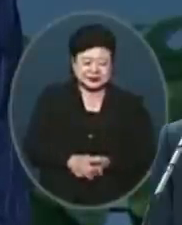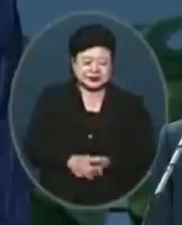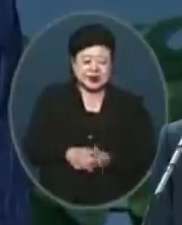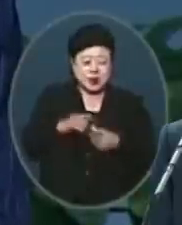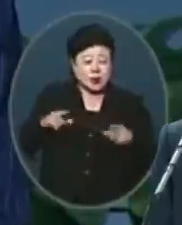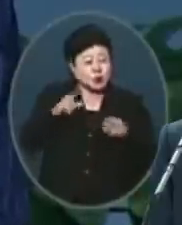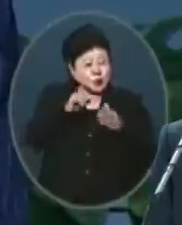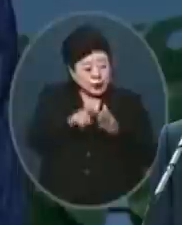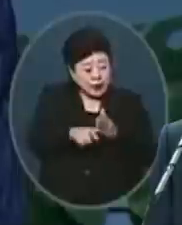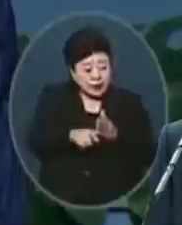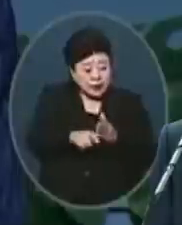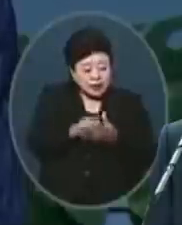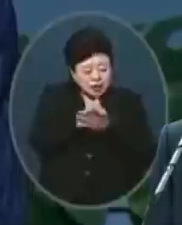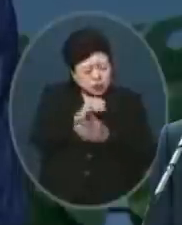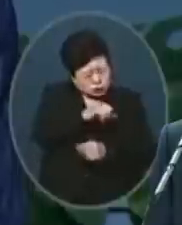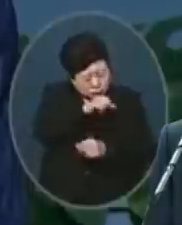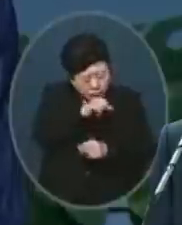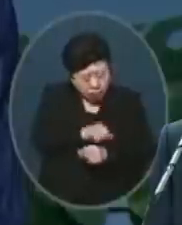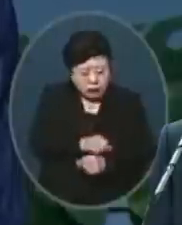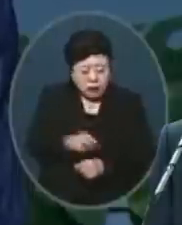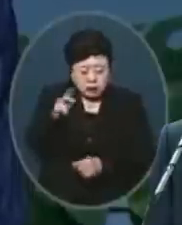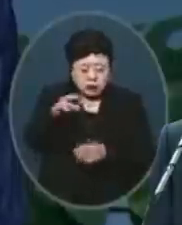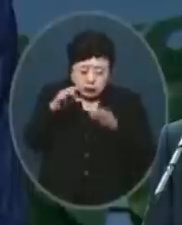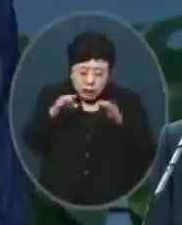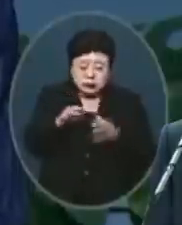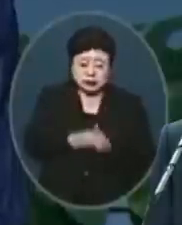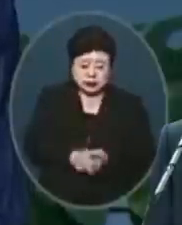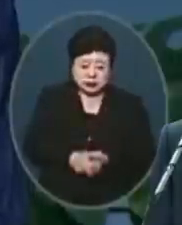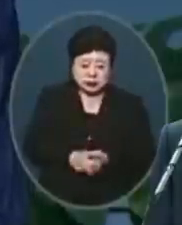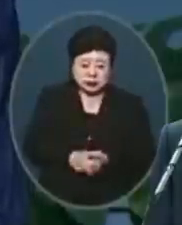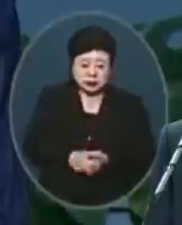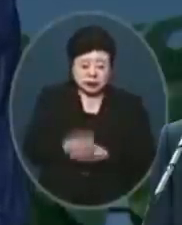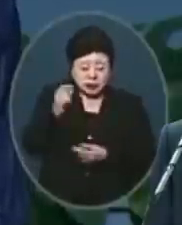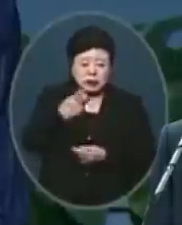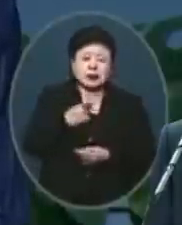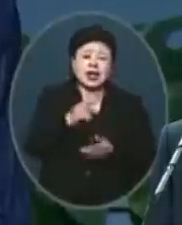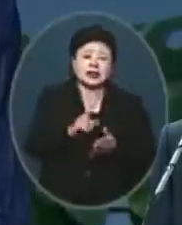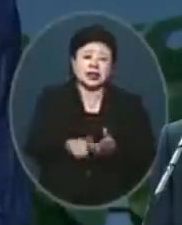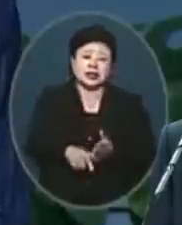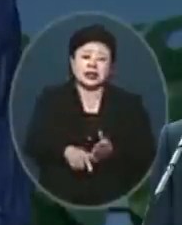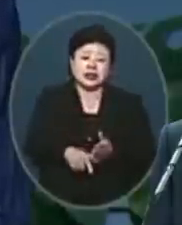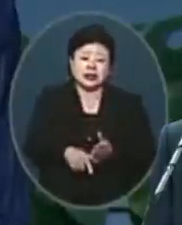보통 때는 기도도 잘하고 찬송도 잘하는데 어려움을 당하면은